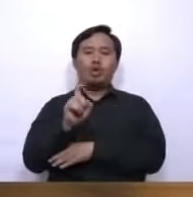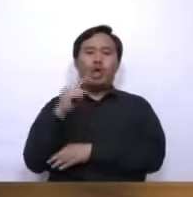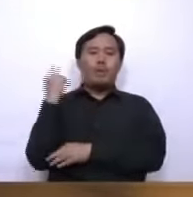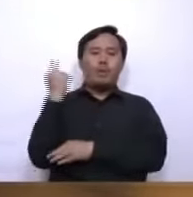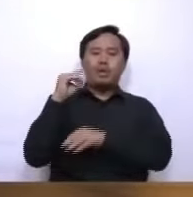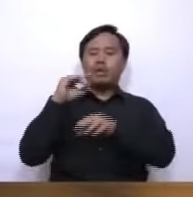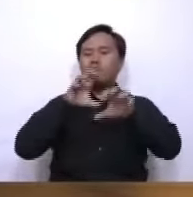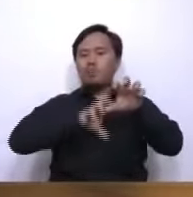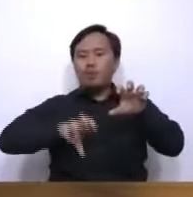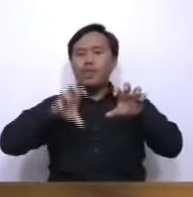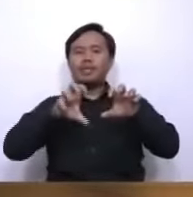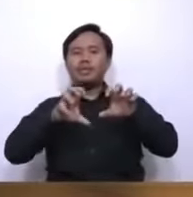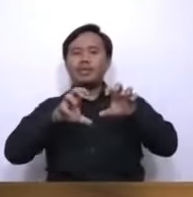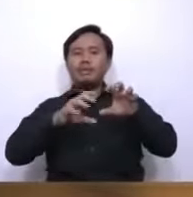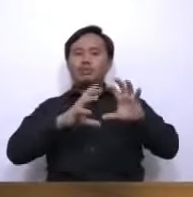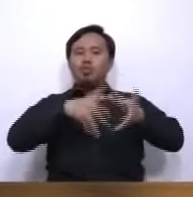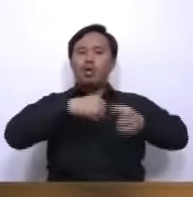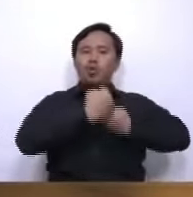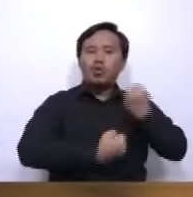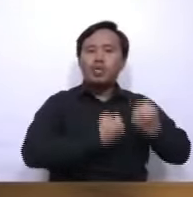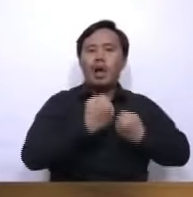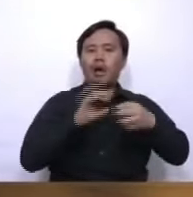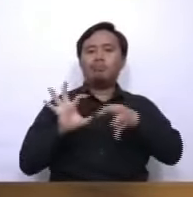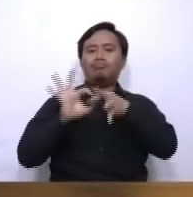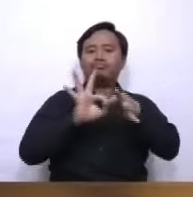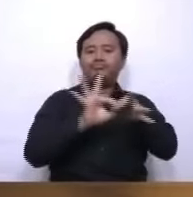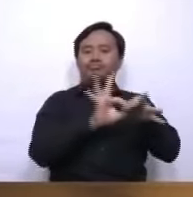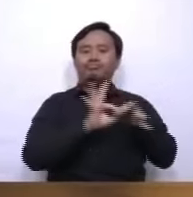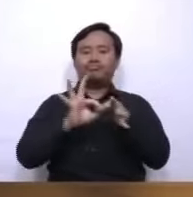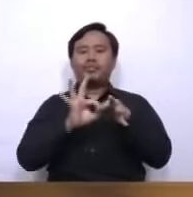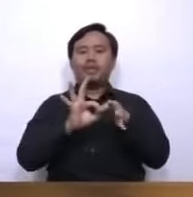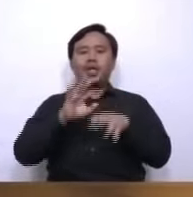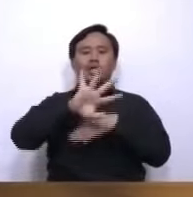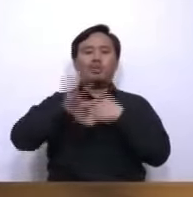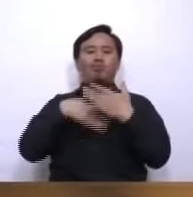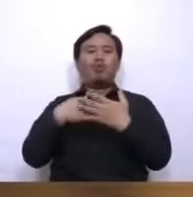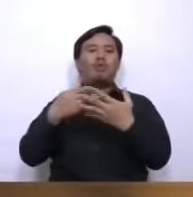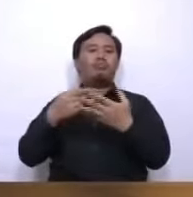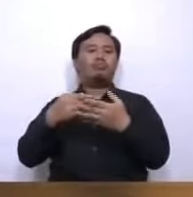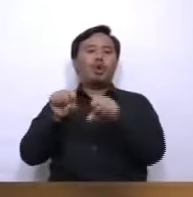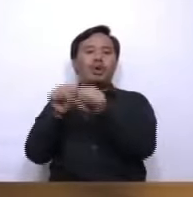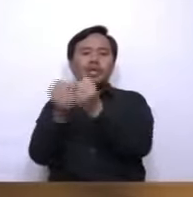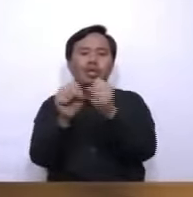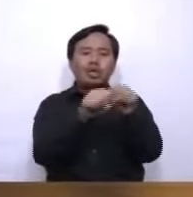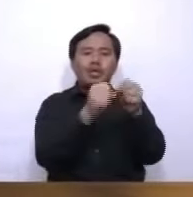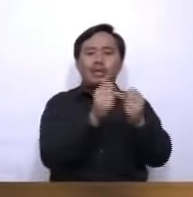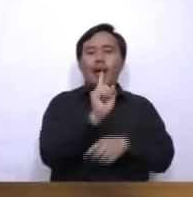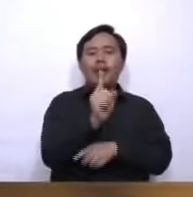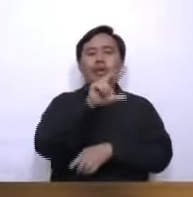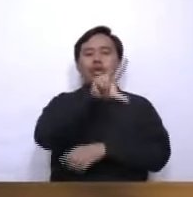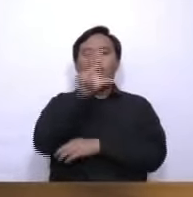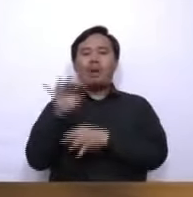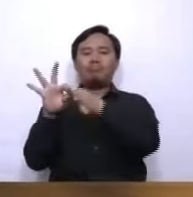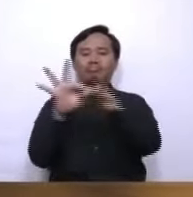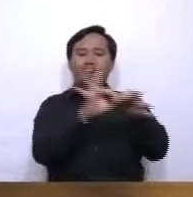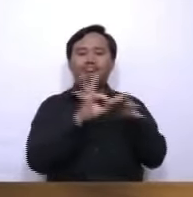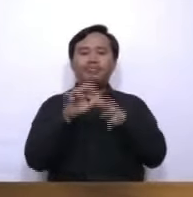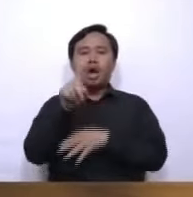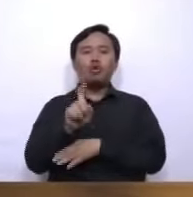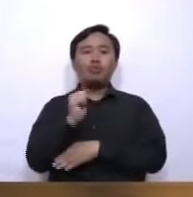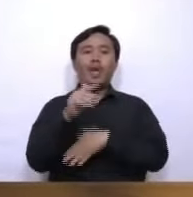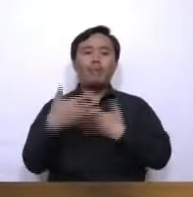usaha, bahkan pemerintah provinsi dengan seluruh stakeholder yang ada di Jawa Barat. Sehingga program ini akan